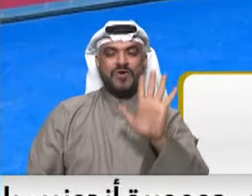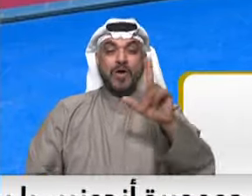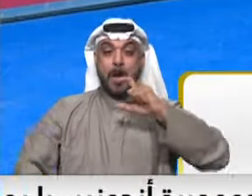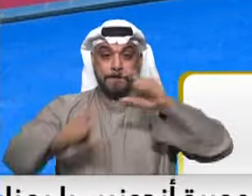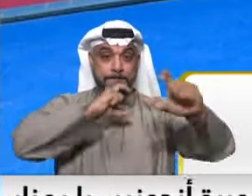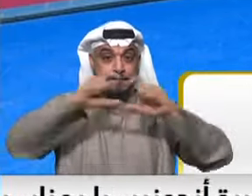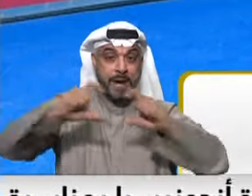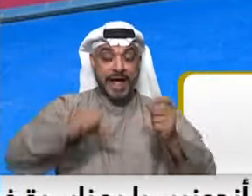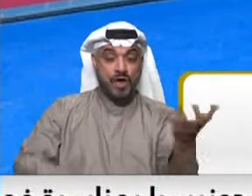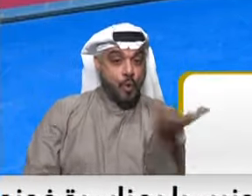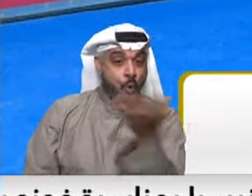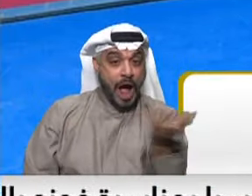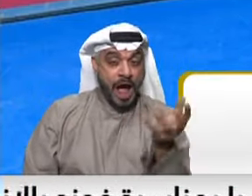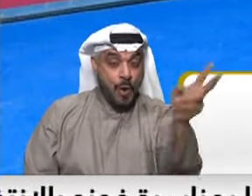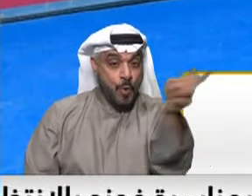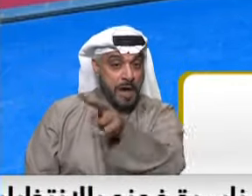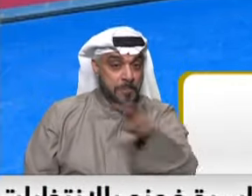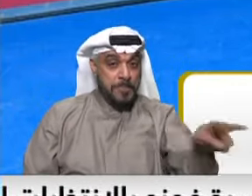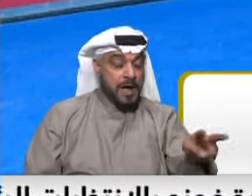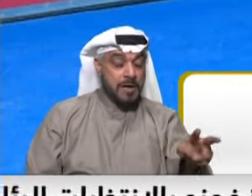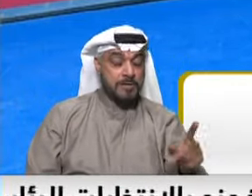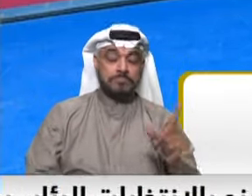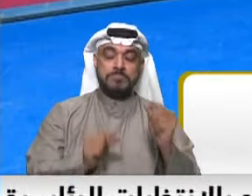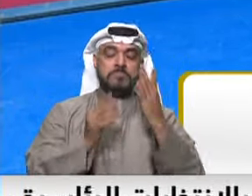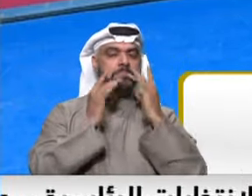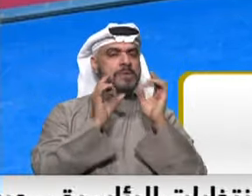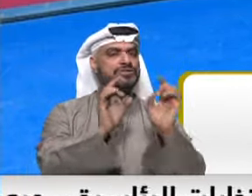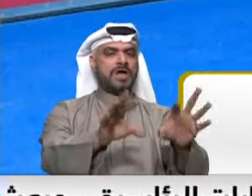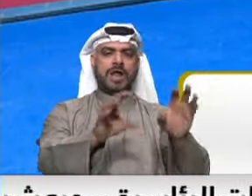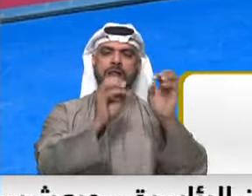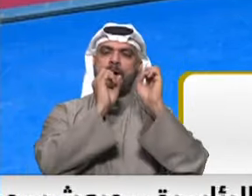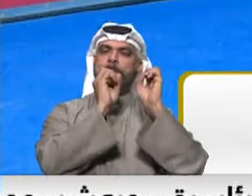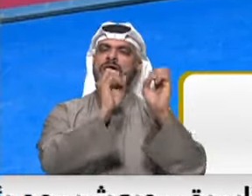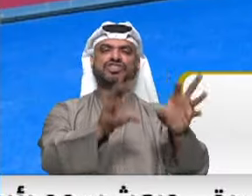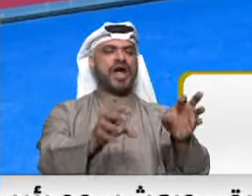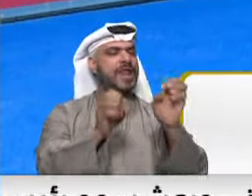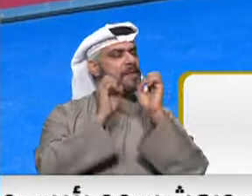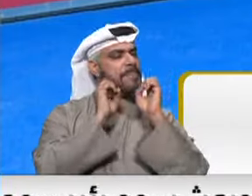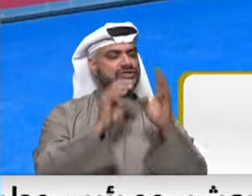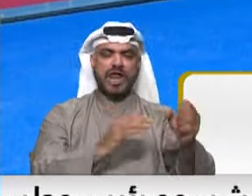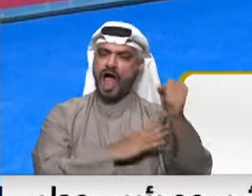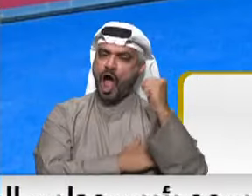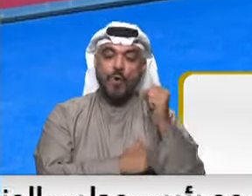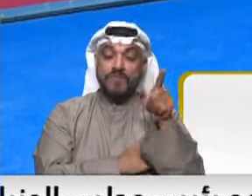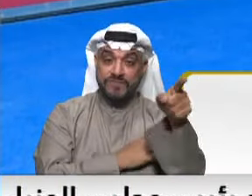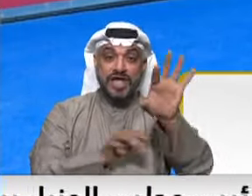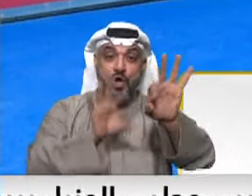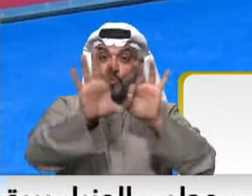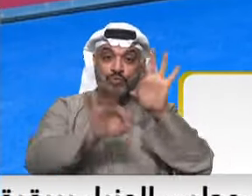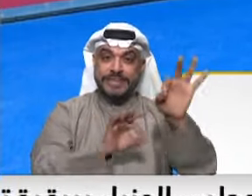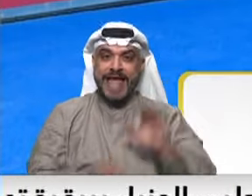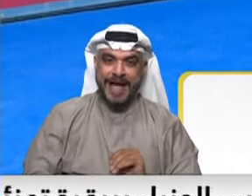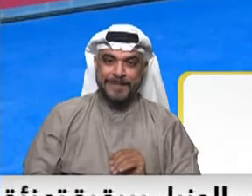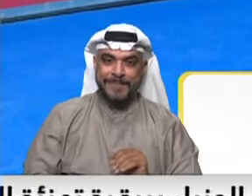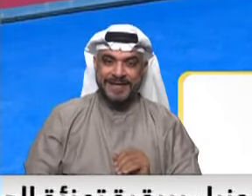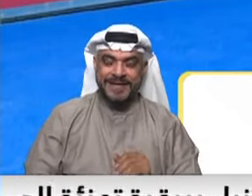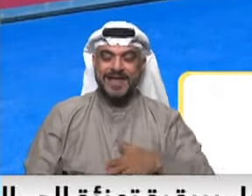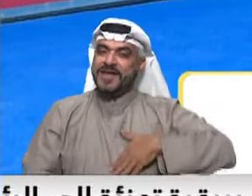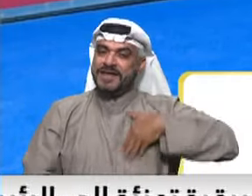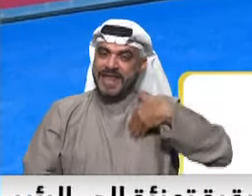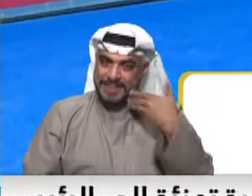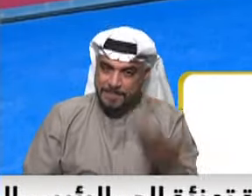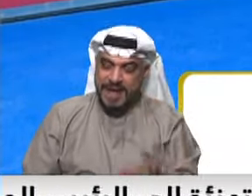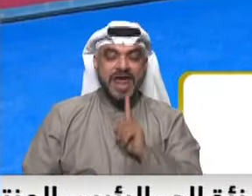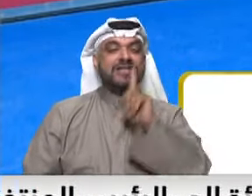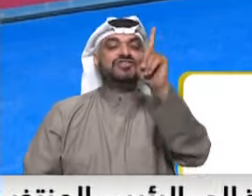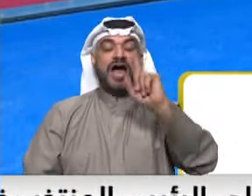قصروا هم طلعوا بصورة حلوة لأن بنك ما شاء الله هم عندهم عناصر من المنتخب بعد. فنتمنى إن شاء الله